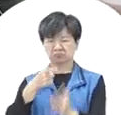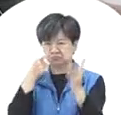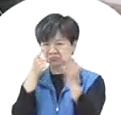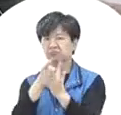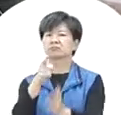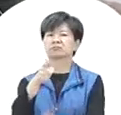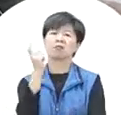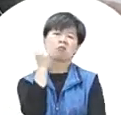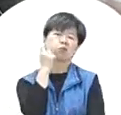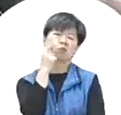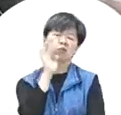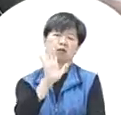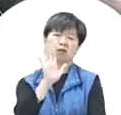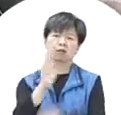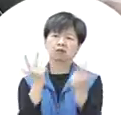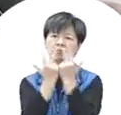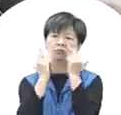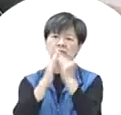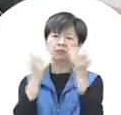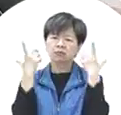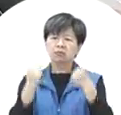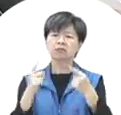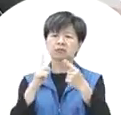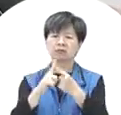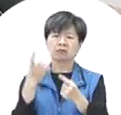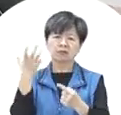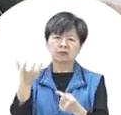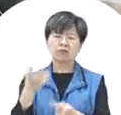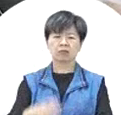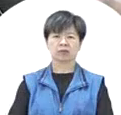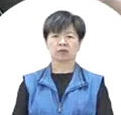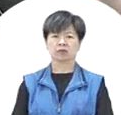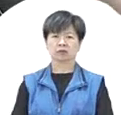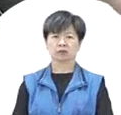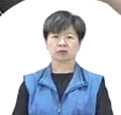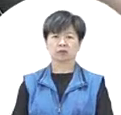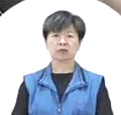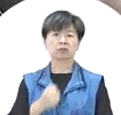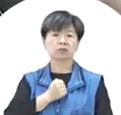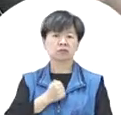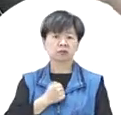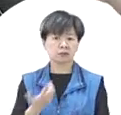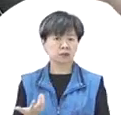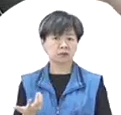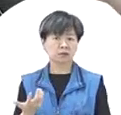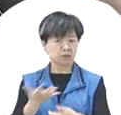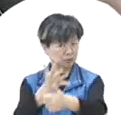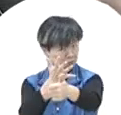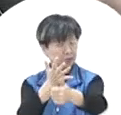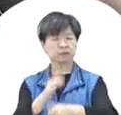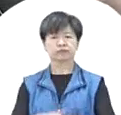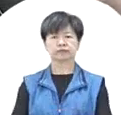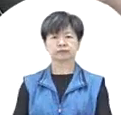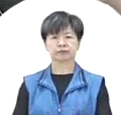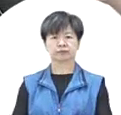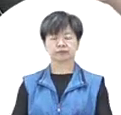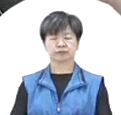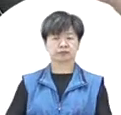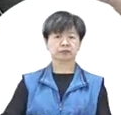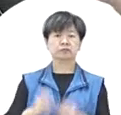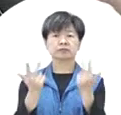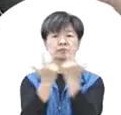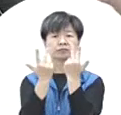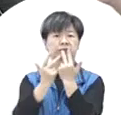言了，因为我们新北市本来就是人口最多的城市啊，齁，我要来跟您请教，全新北市有多